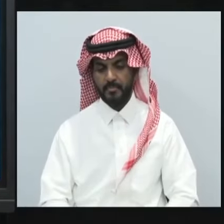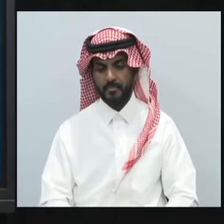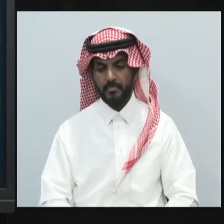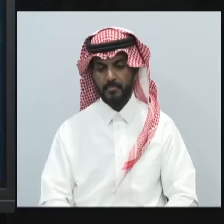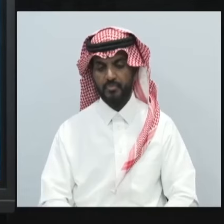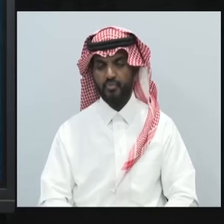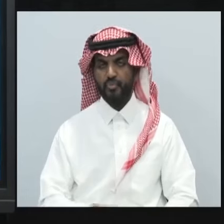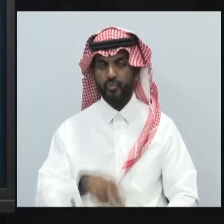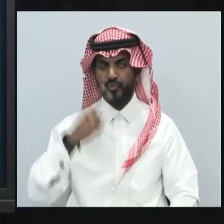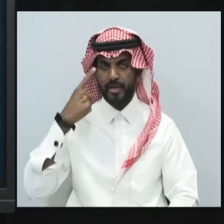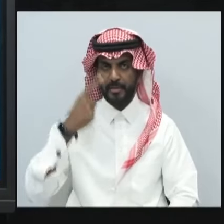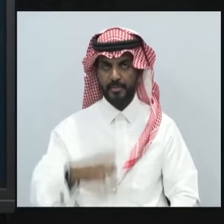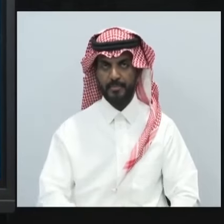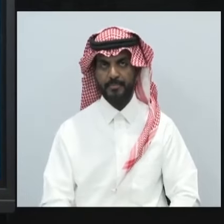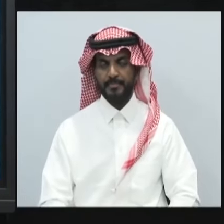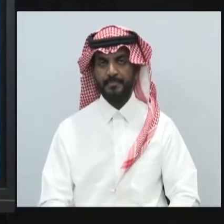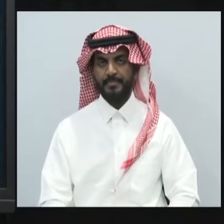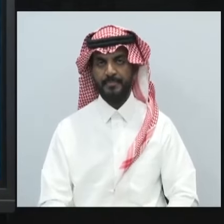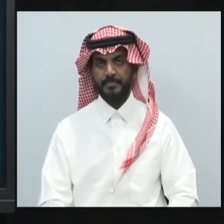ادعوك تفكر قليلا